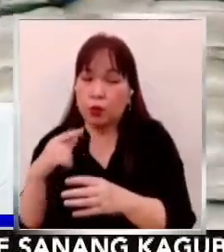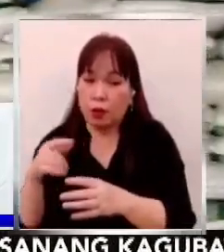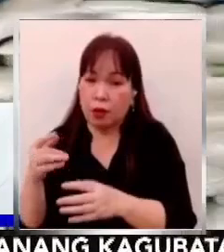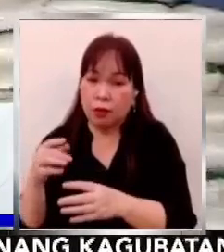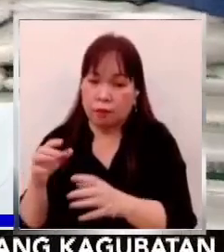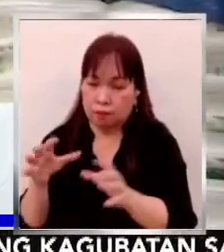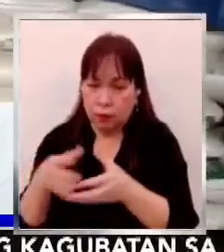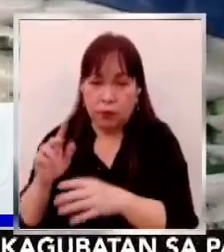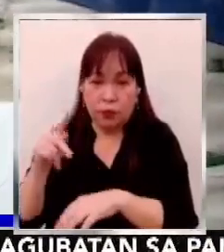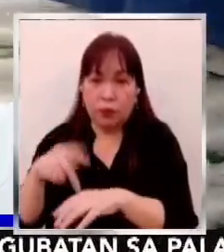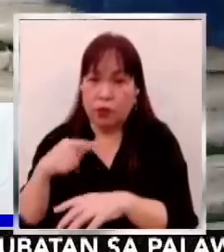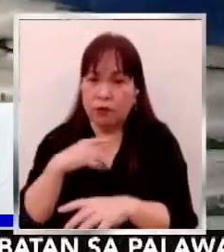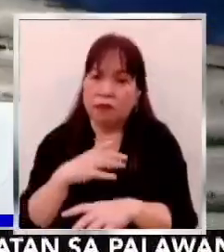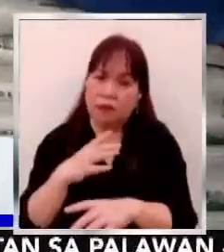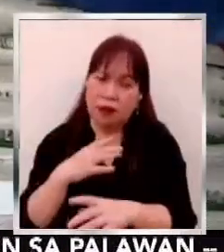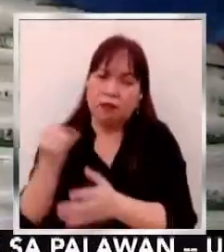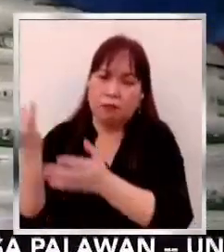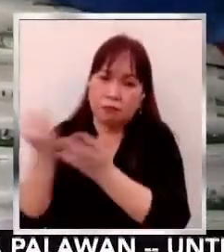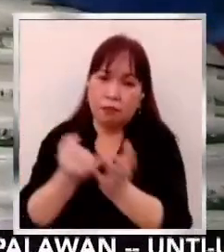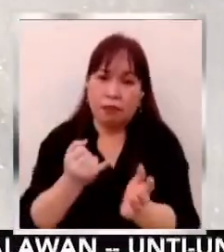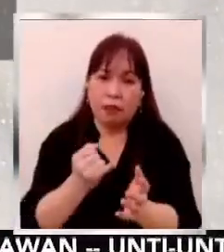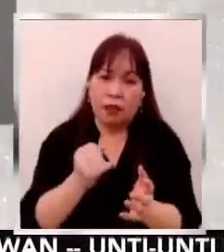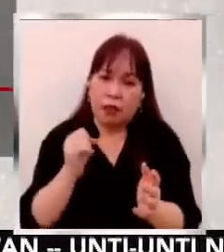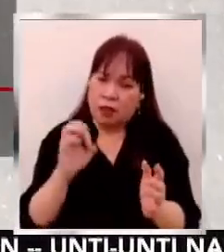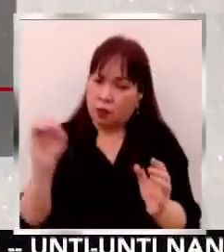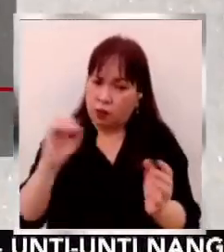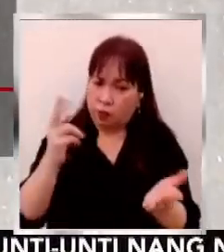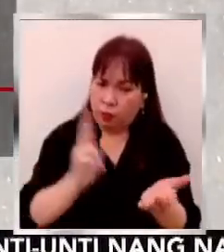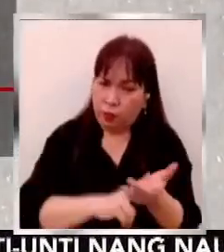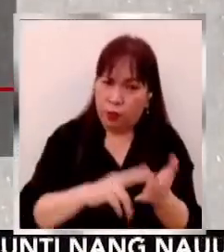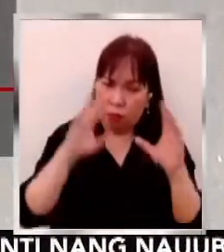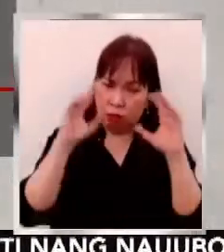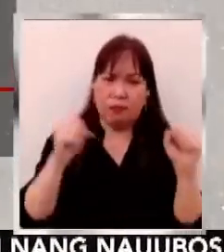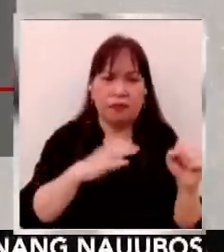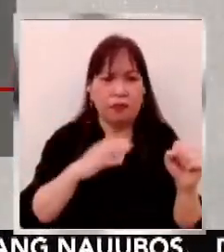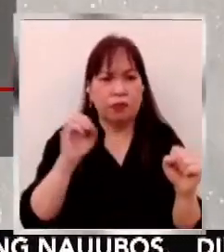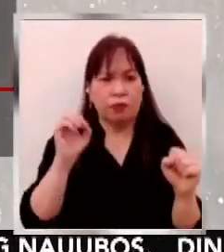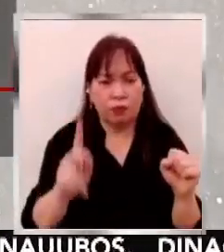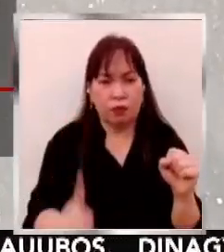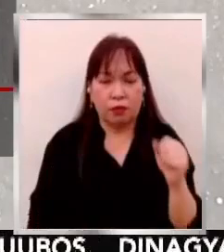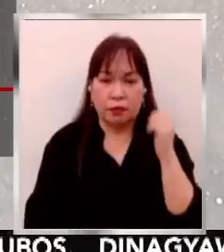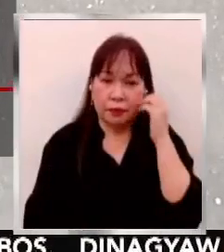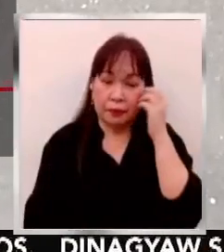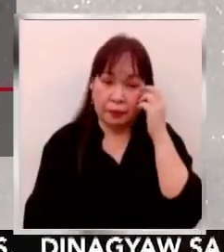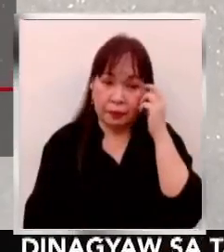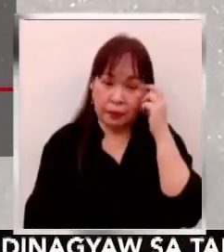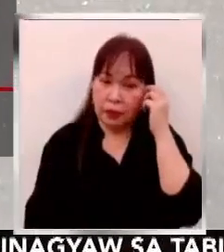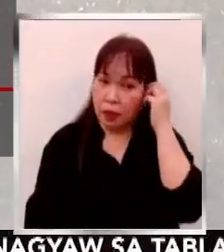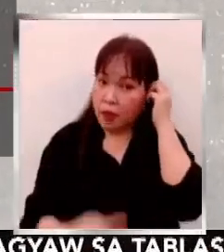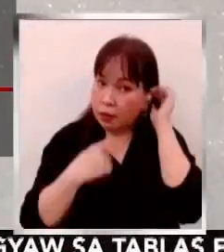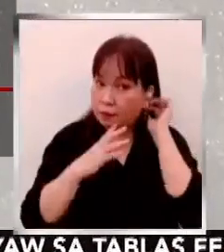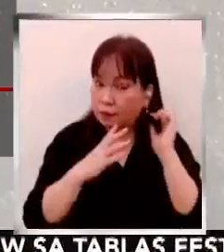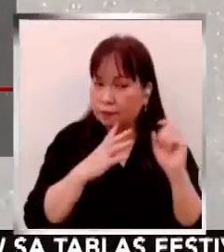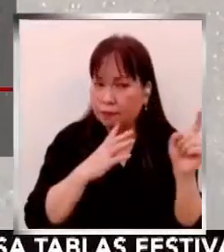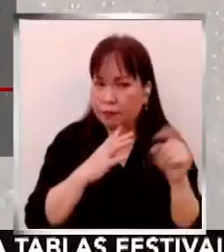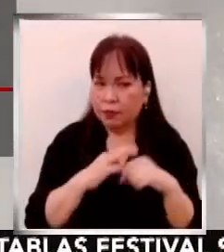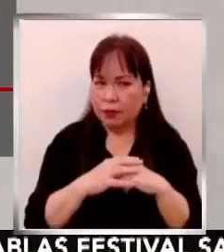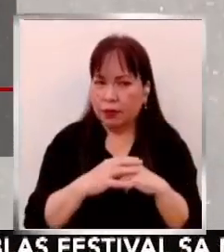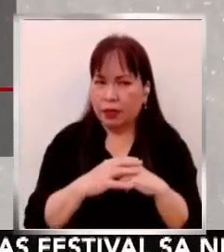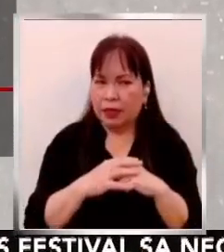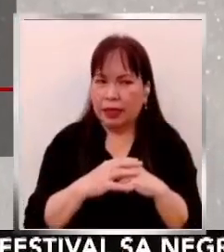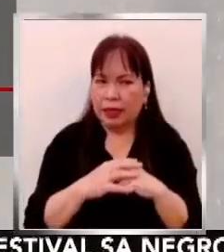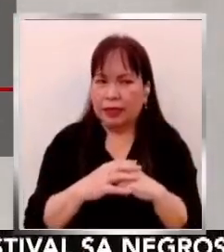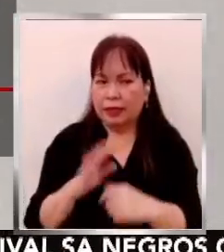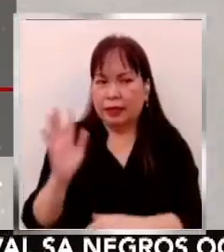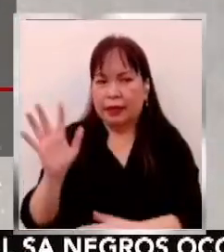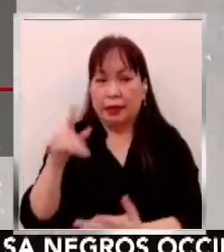raw problema kung walang pirma ng Pangulo ang order. Ibang usapan na to, no? Kasi handpick naman to ni Presidente